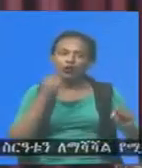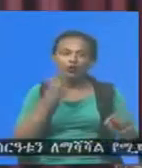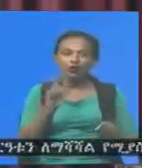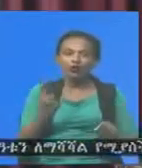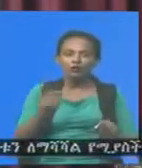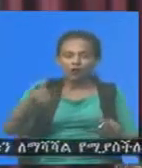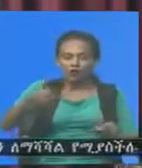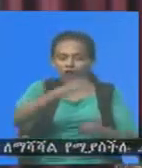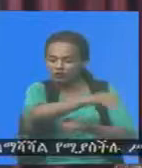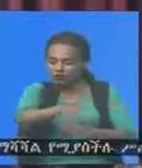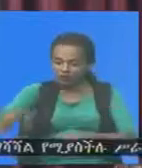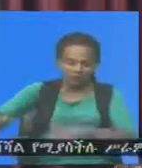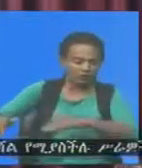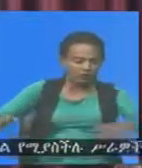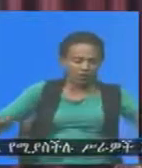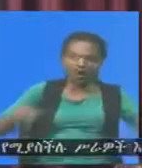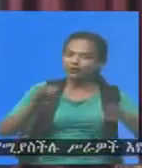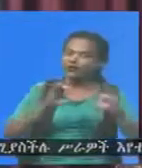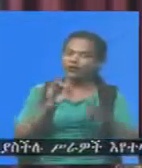የለም